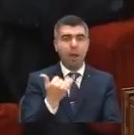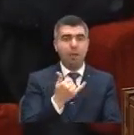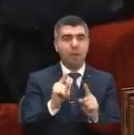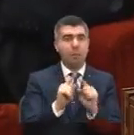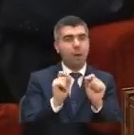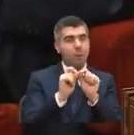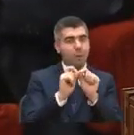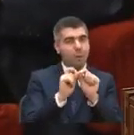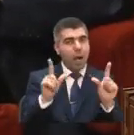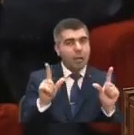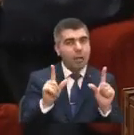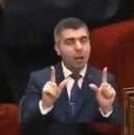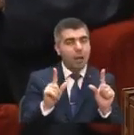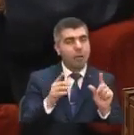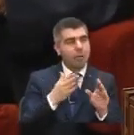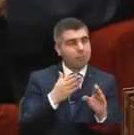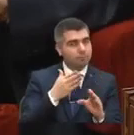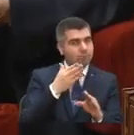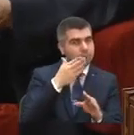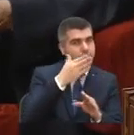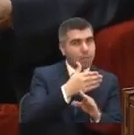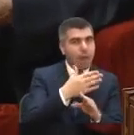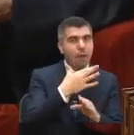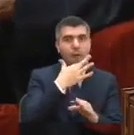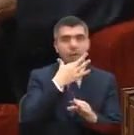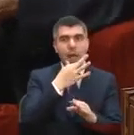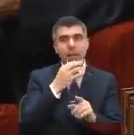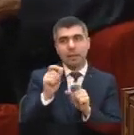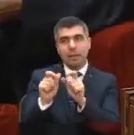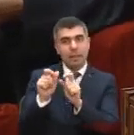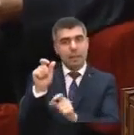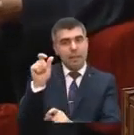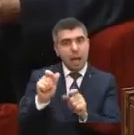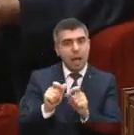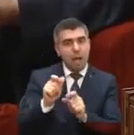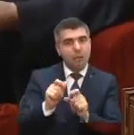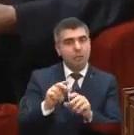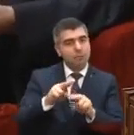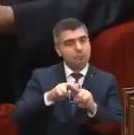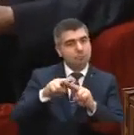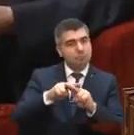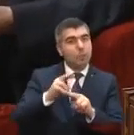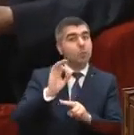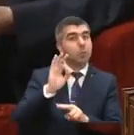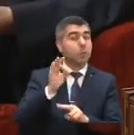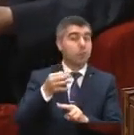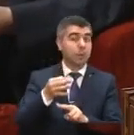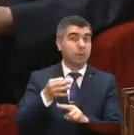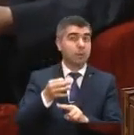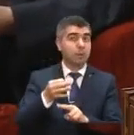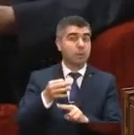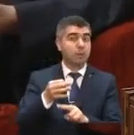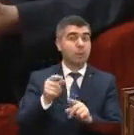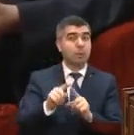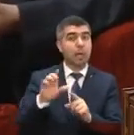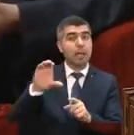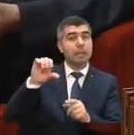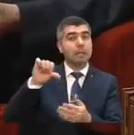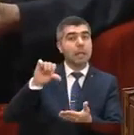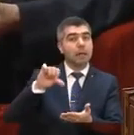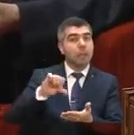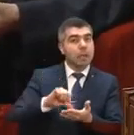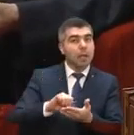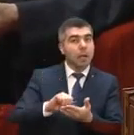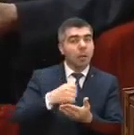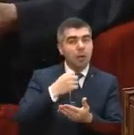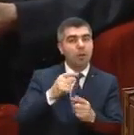الطرقيه ومزيد من الولوجيه بالنسبه للعالم القروي، وايضا خص الجوده والخدمه تكون ايجابيه. مديونه ما جاش